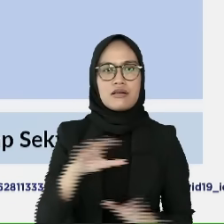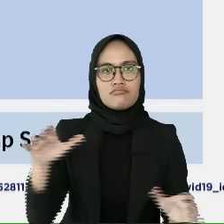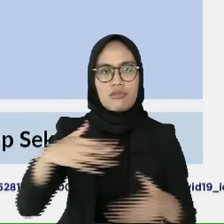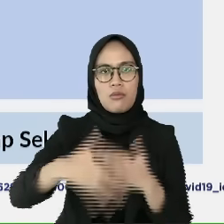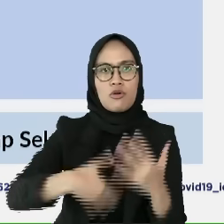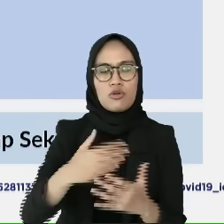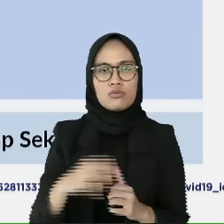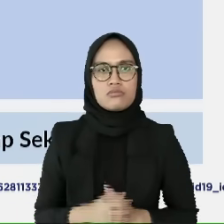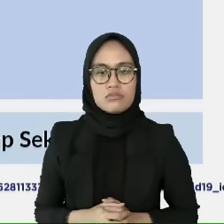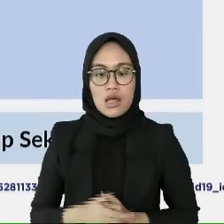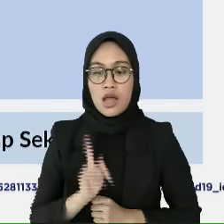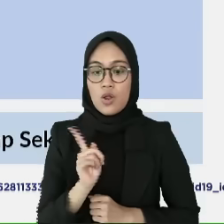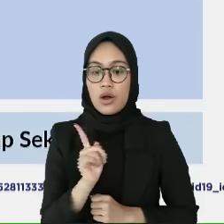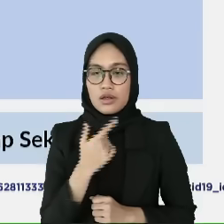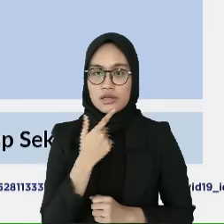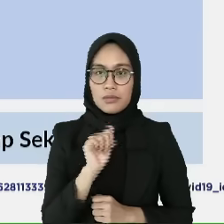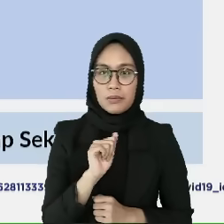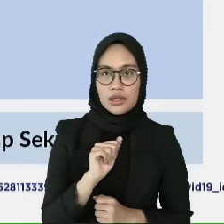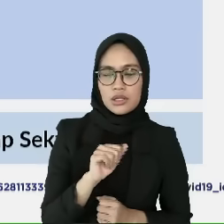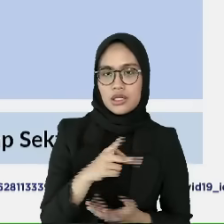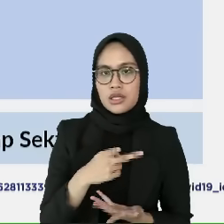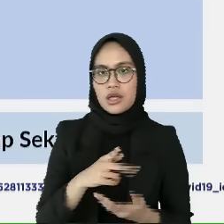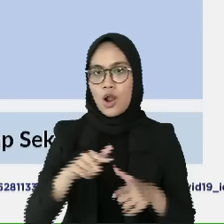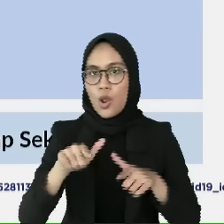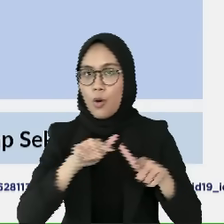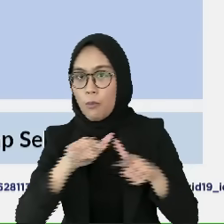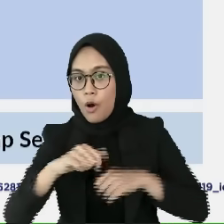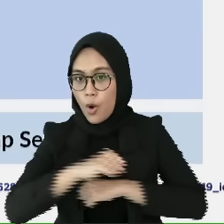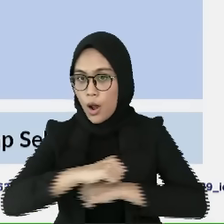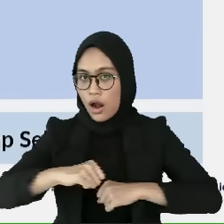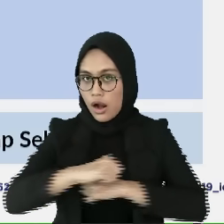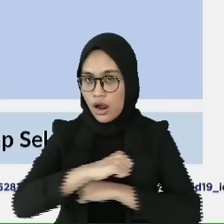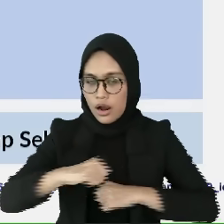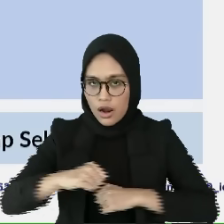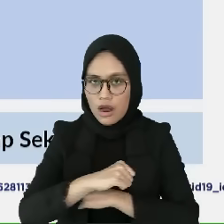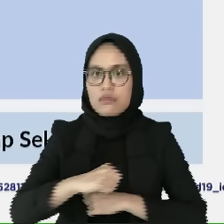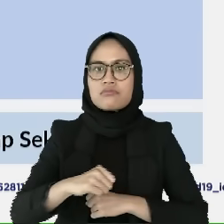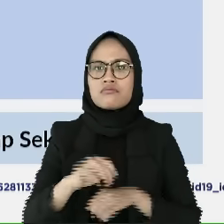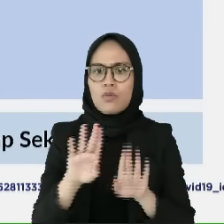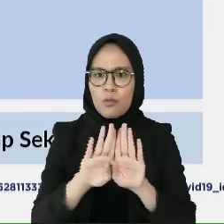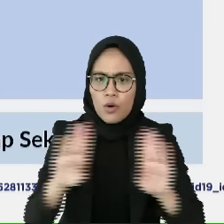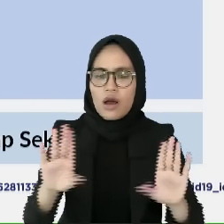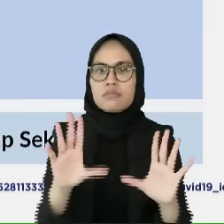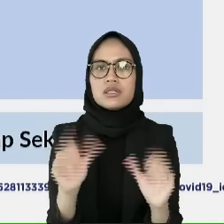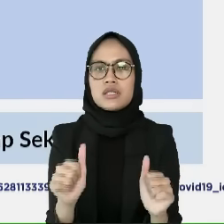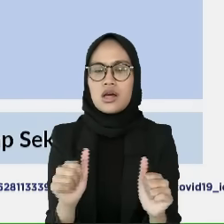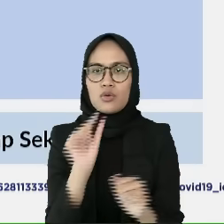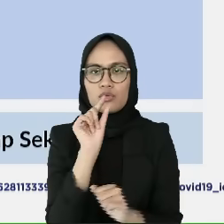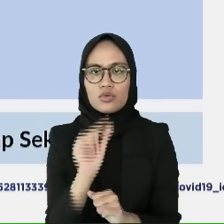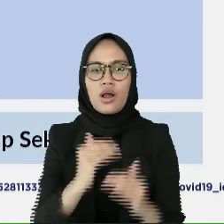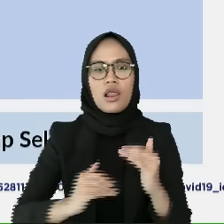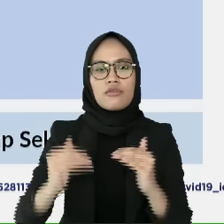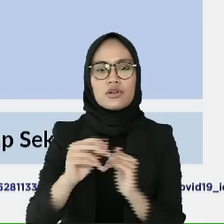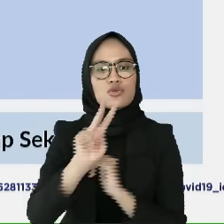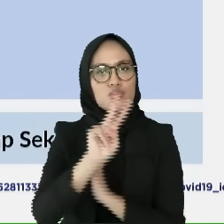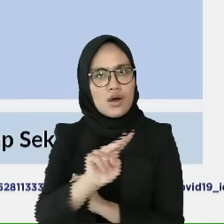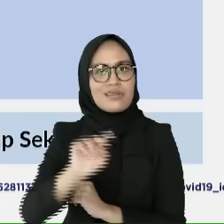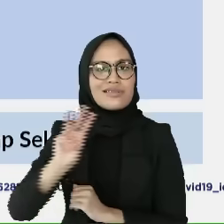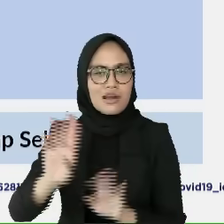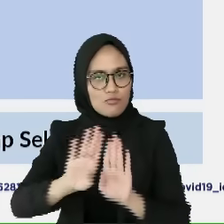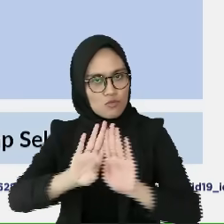pertandingan dan Liga 2 dengan maksimal 8 pertandingan di daerah level 2 dan 3.